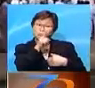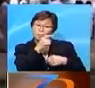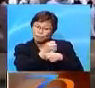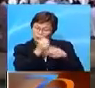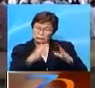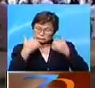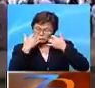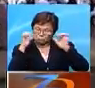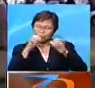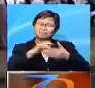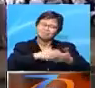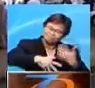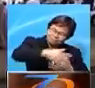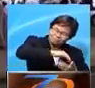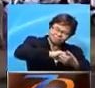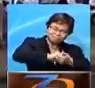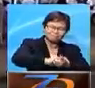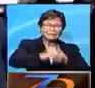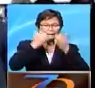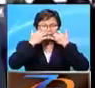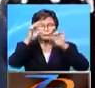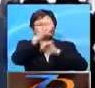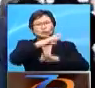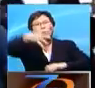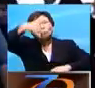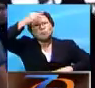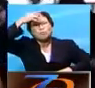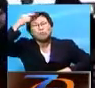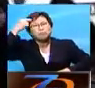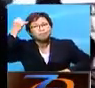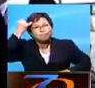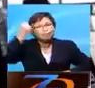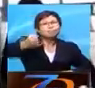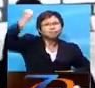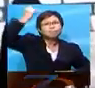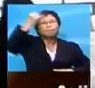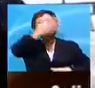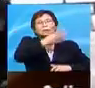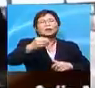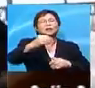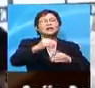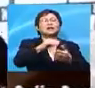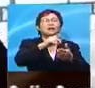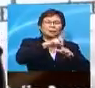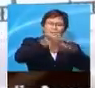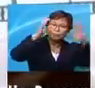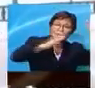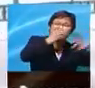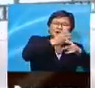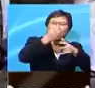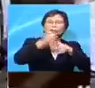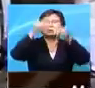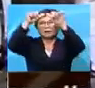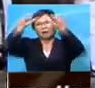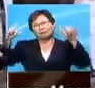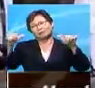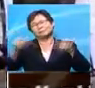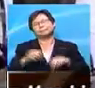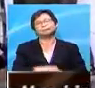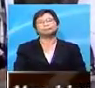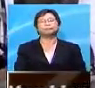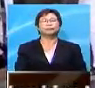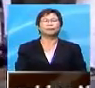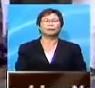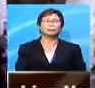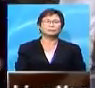kompeten mesra cekap dan bermaklumat di setiap stesen operas ama ada di tanah air mahun di tanah